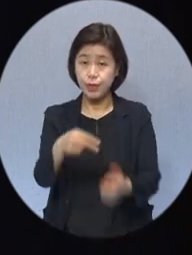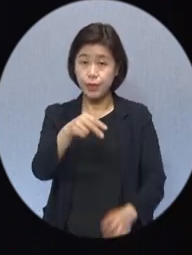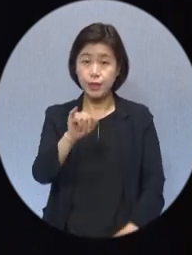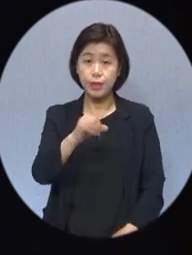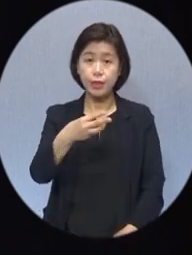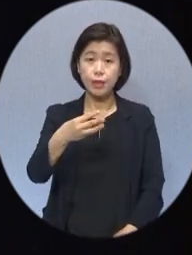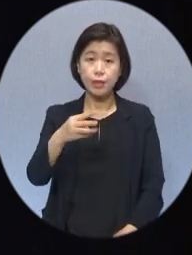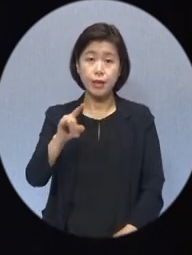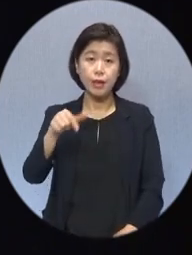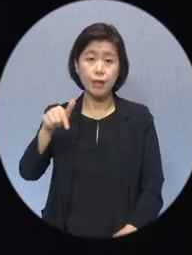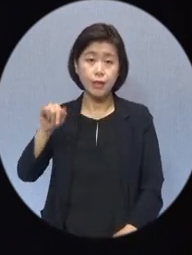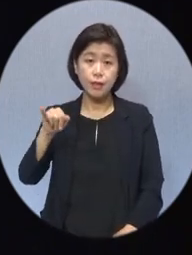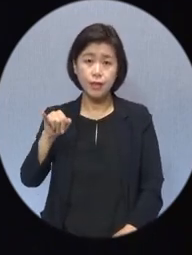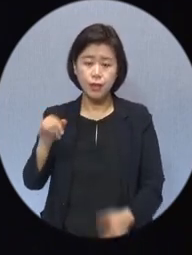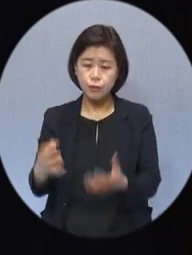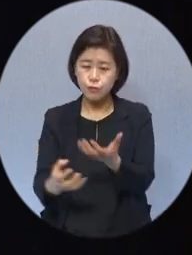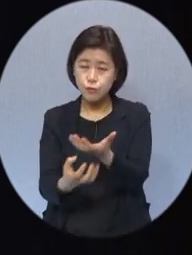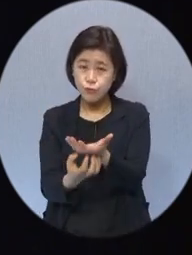시래기국 맛을